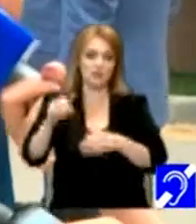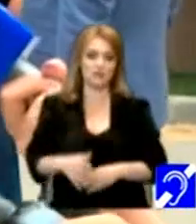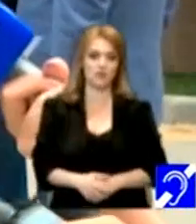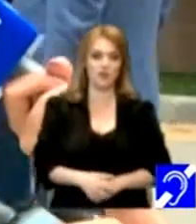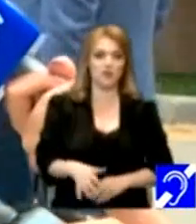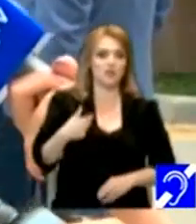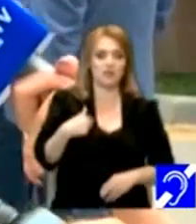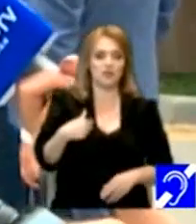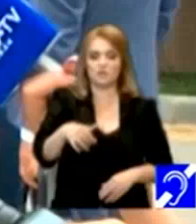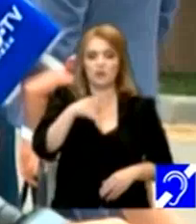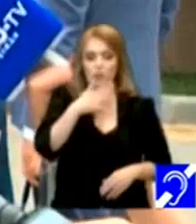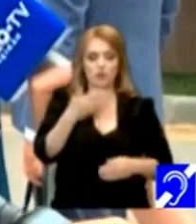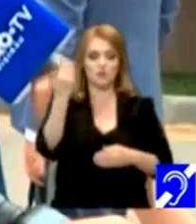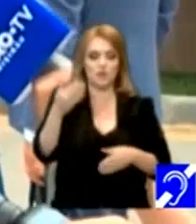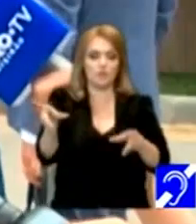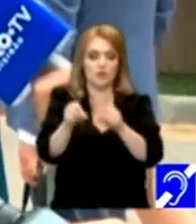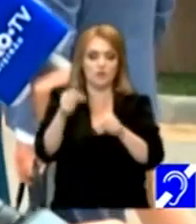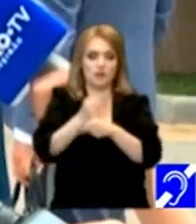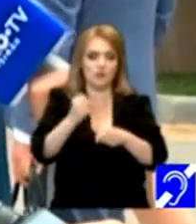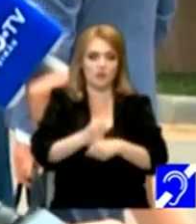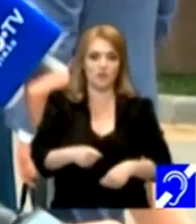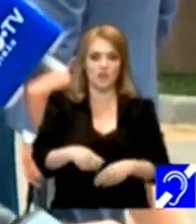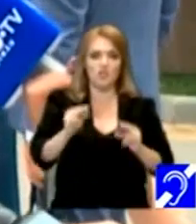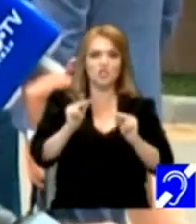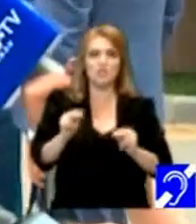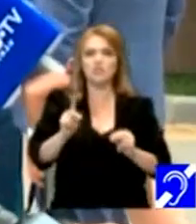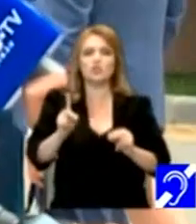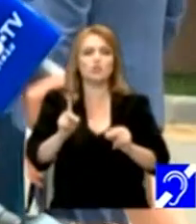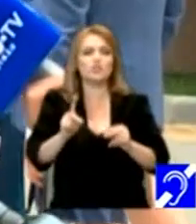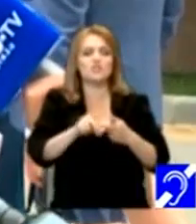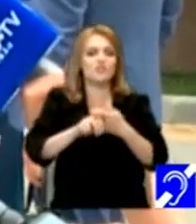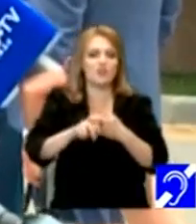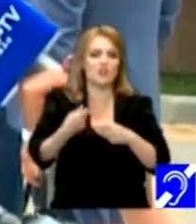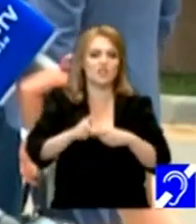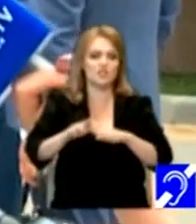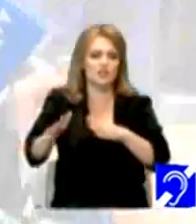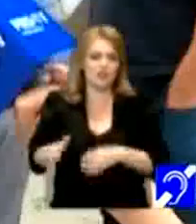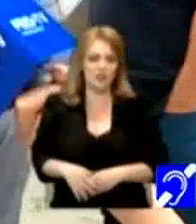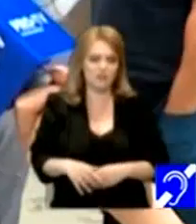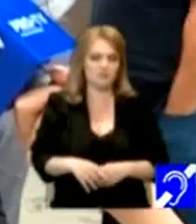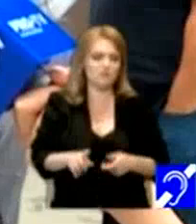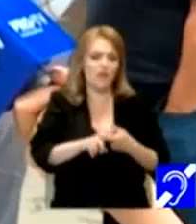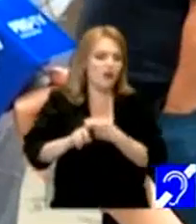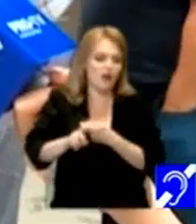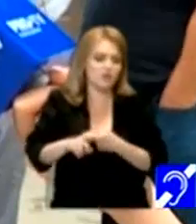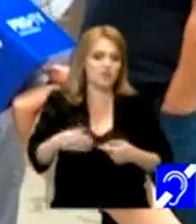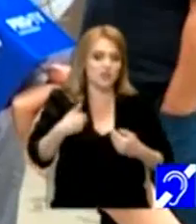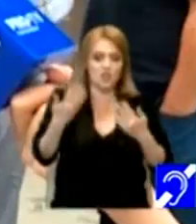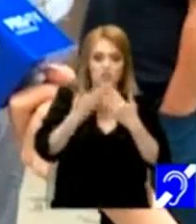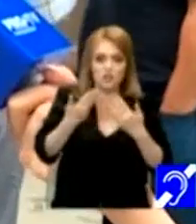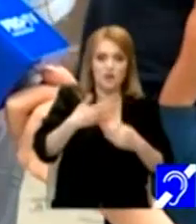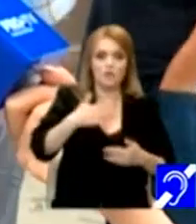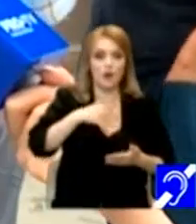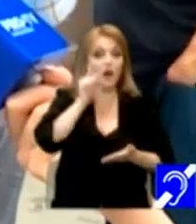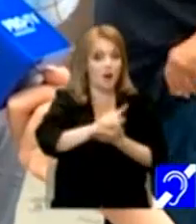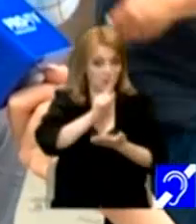m-a expulzat, să zic așa, pentru că nici nu știu în ce măsură a fost legal ceea ce s-a întâmplat astăzi. Ați văzut că au fost diferite interpretări. Eu consider că